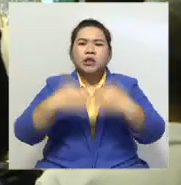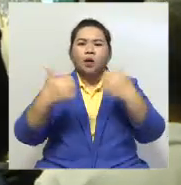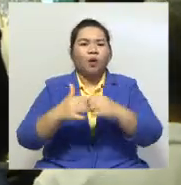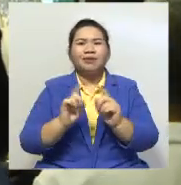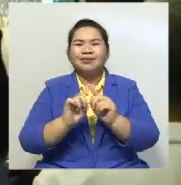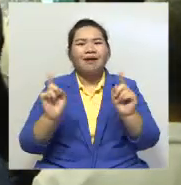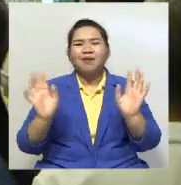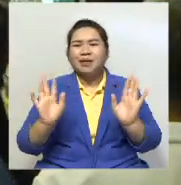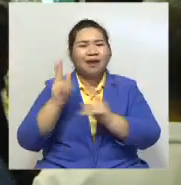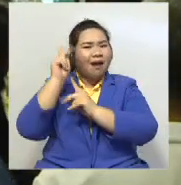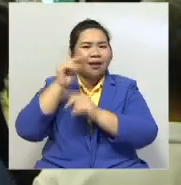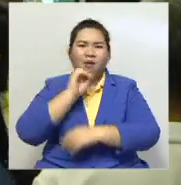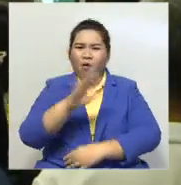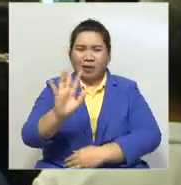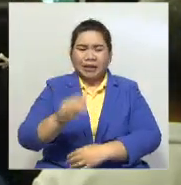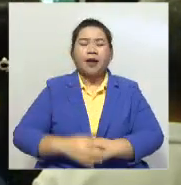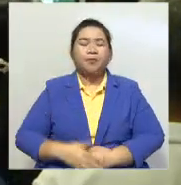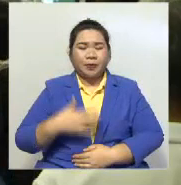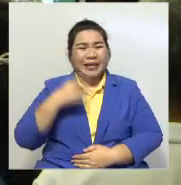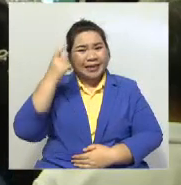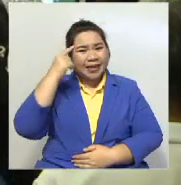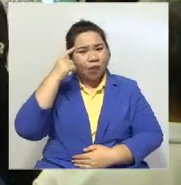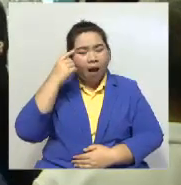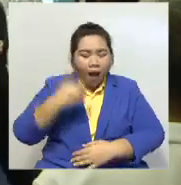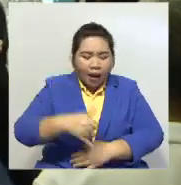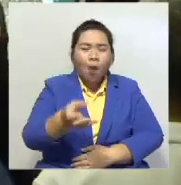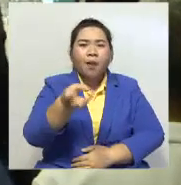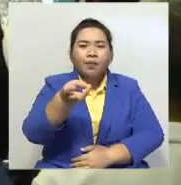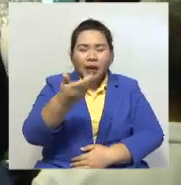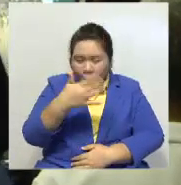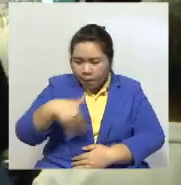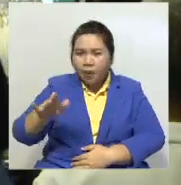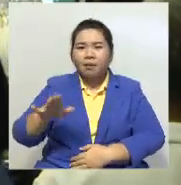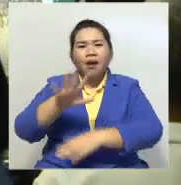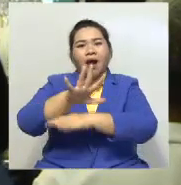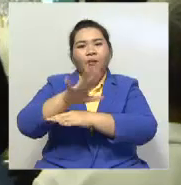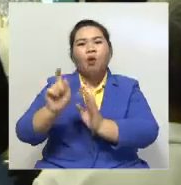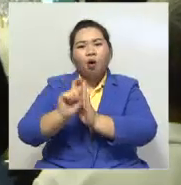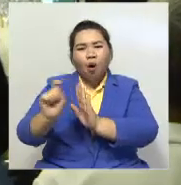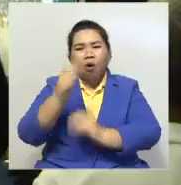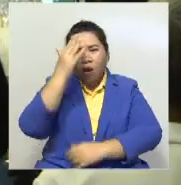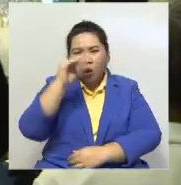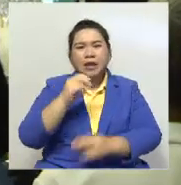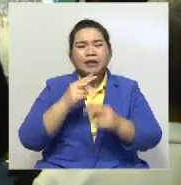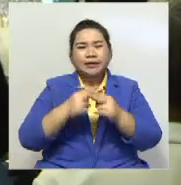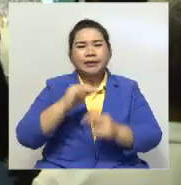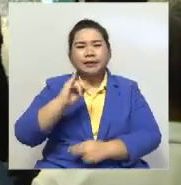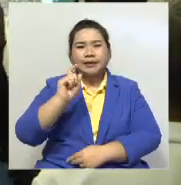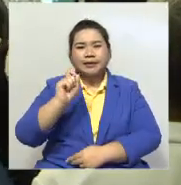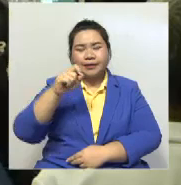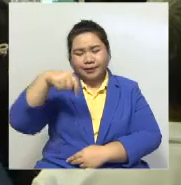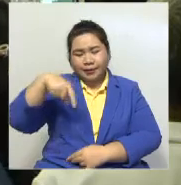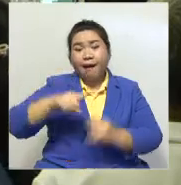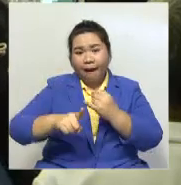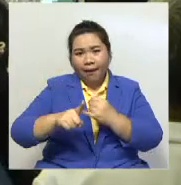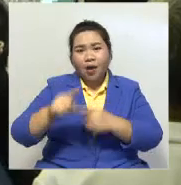าวออกมาก่อนหน้านี้นะครับแล้วก็ตั้งใจเนี่ยจะเข้าไปแล้วก็จะรีบกลับออกมาก่อน5โมงเย็นเพราะว่าน้องไอซ์เนี่ยต้องกลับไปฉลองวันเกิดที่บ้